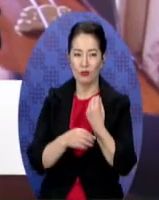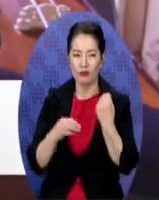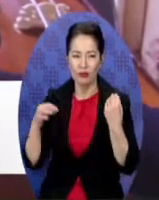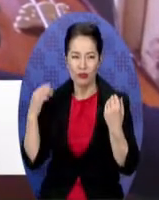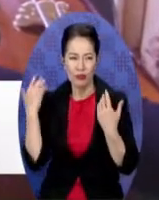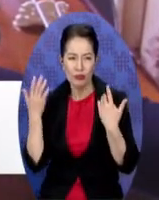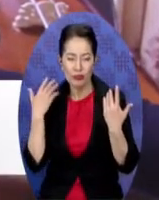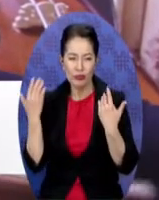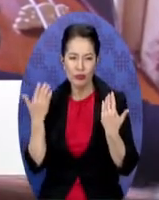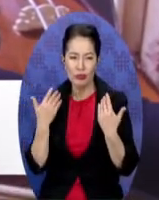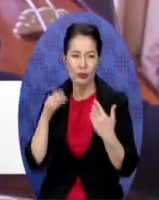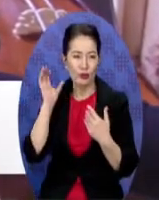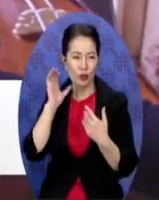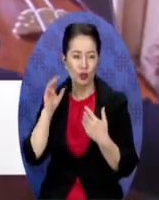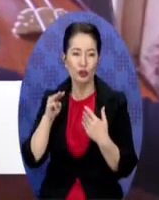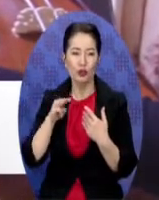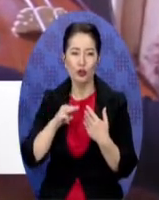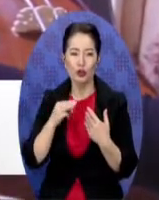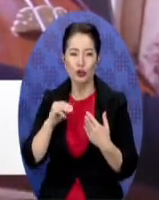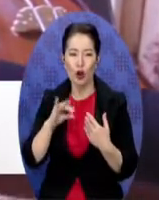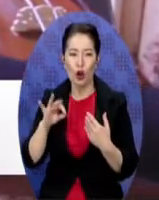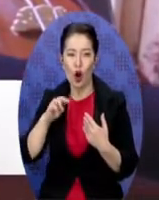Ингээл жар омор. А энэ үнийг